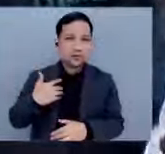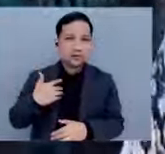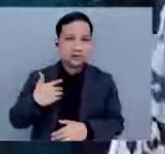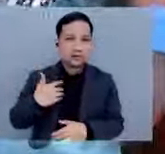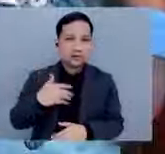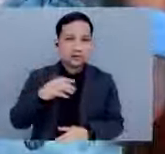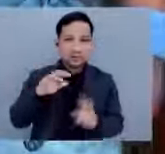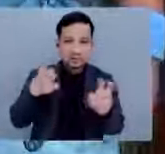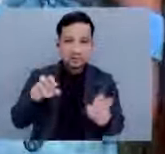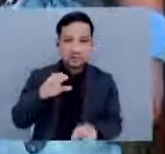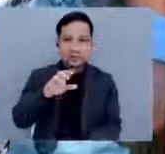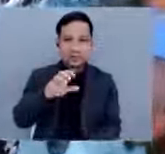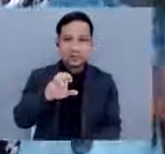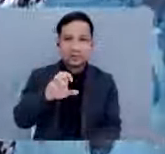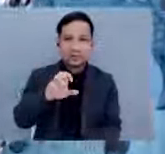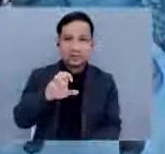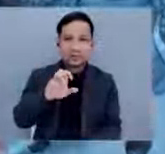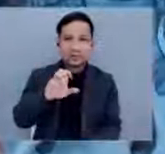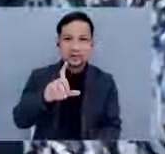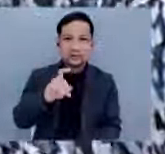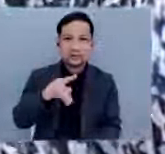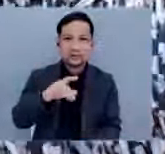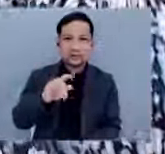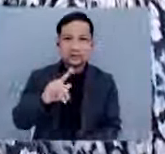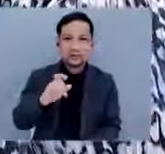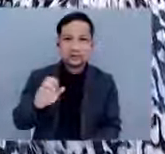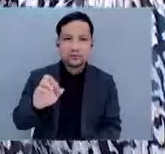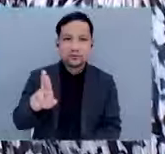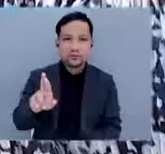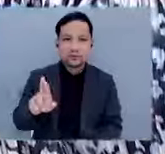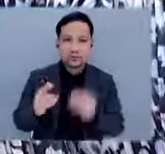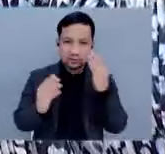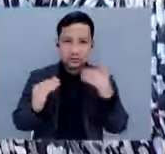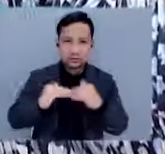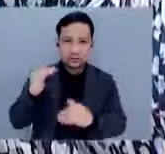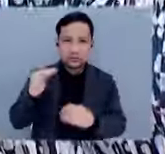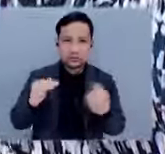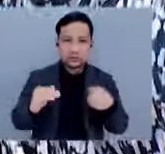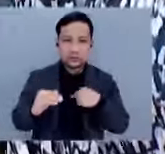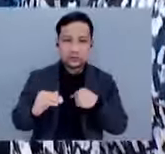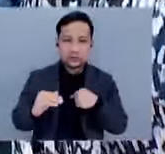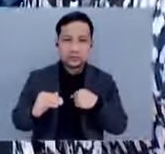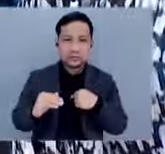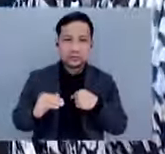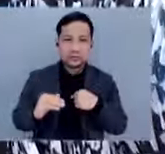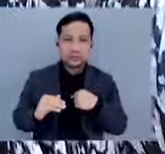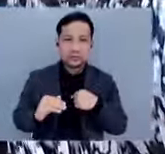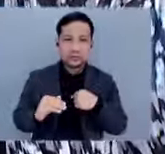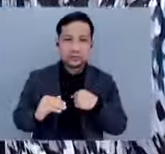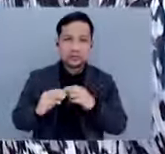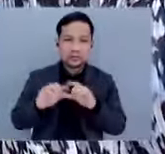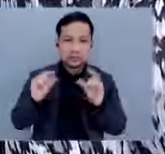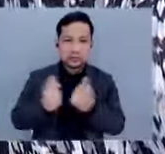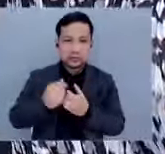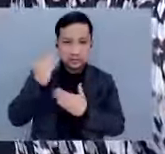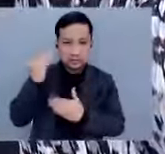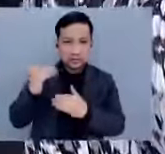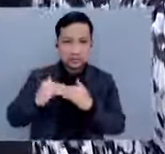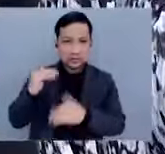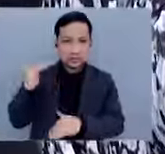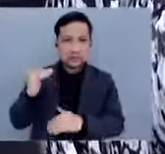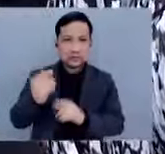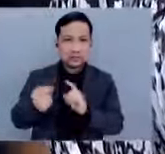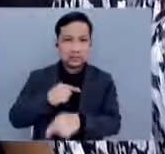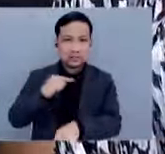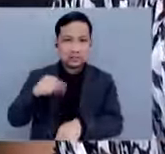Exploders Extreme. Bakit yan ang pangalan ninyo? Ayan po, kaya po Exploders Extreme yung pangalan po ng grupo namin. Eh, nanggaling po talaga kami sa